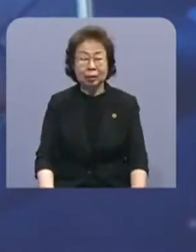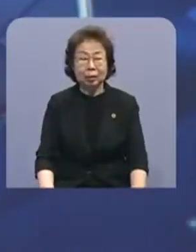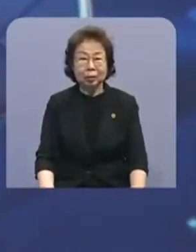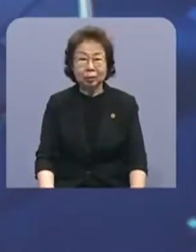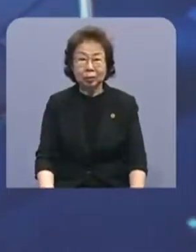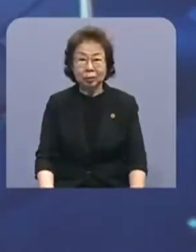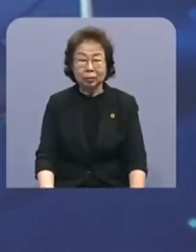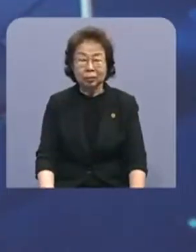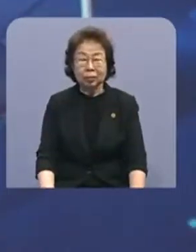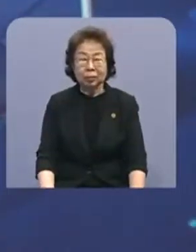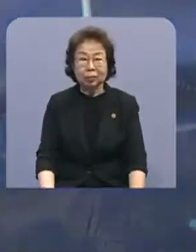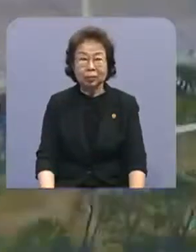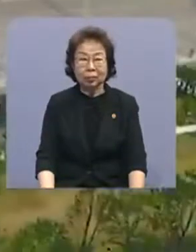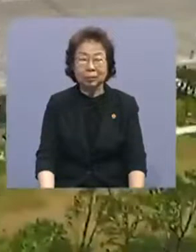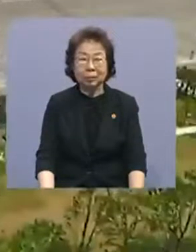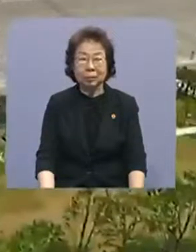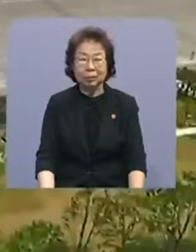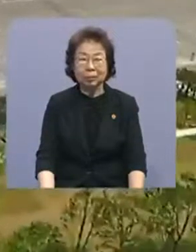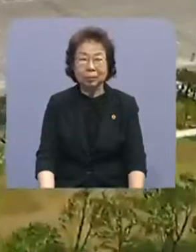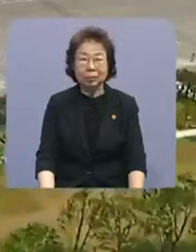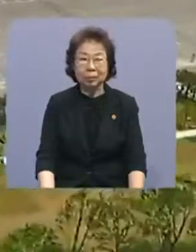기자입니다.